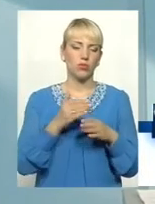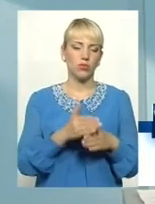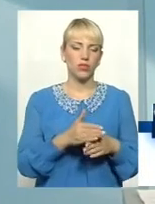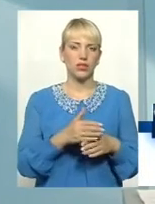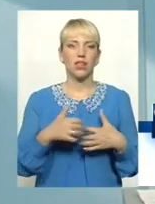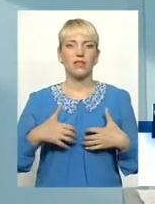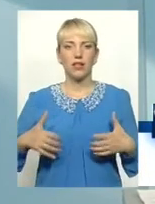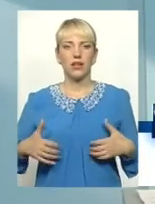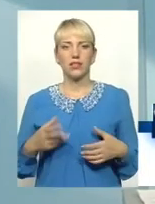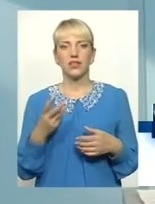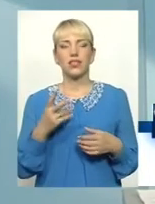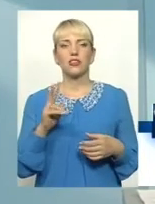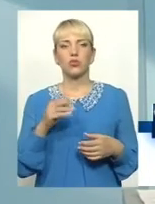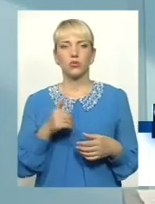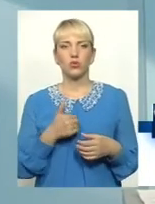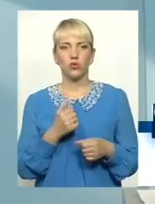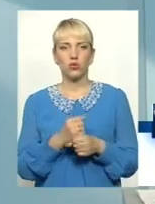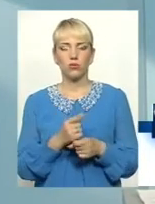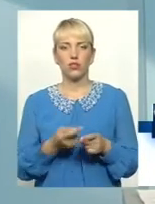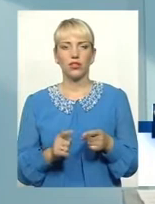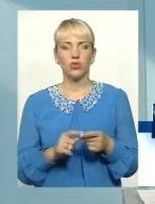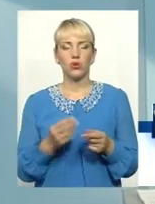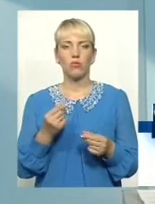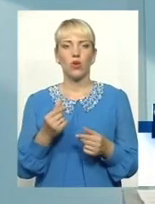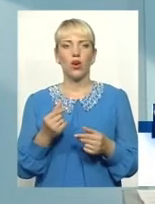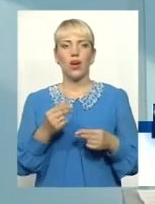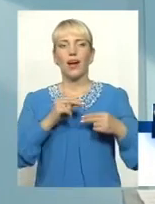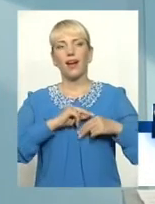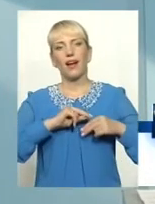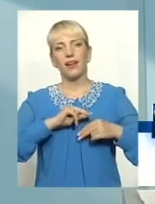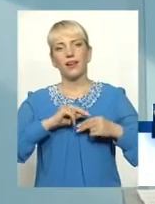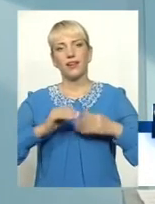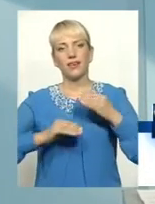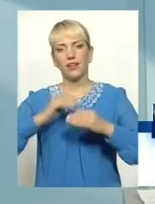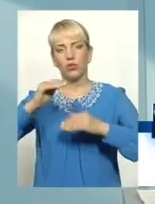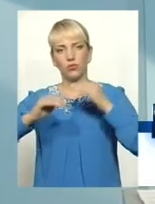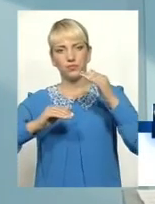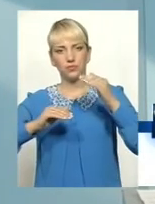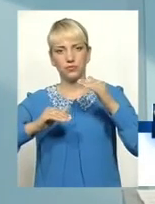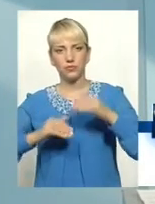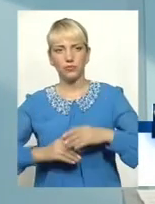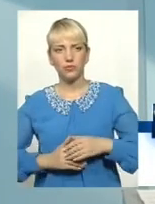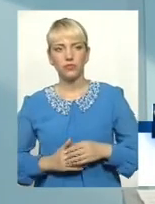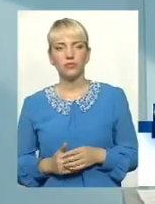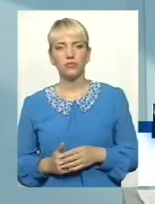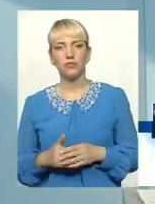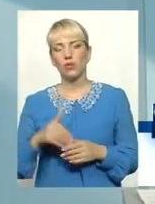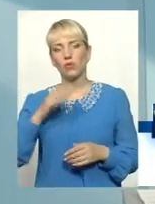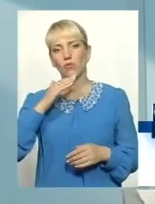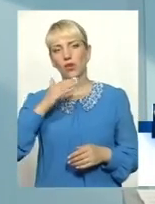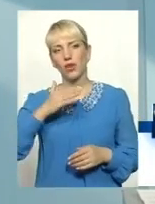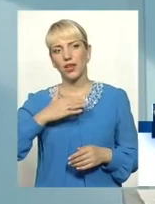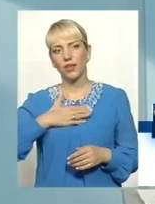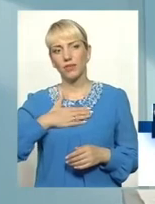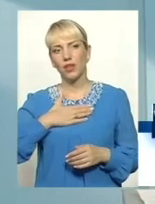якимось чином зробити на цьому кар'єру. Різні є люди. Я не акцентую увагу на особистостях. Моя, як би